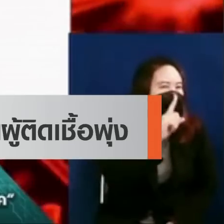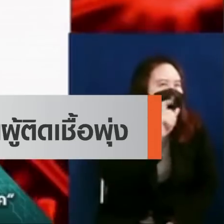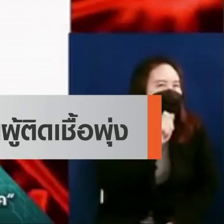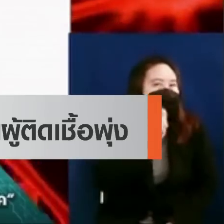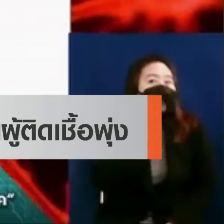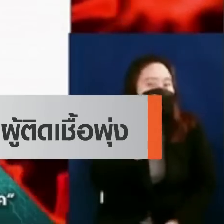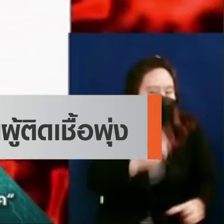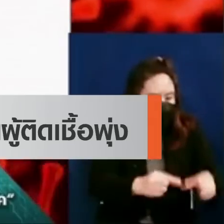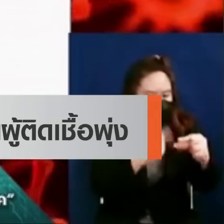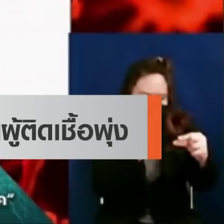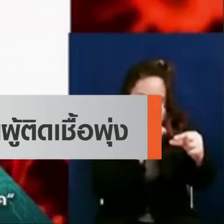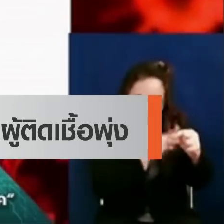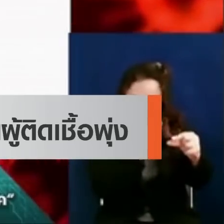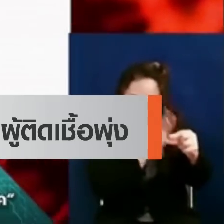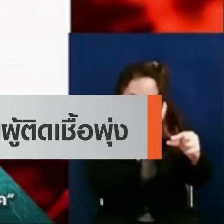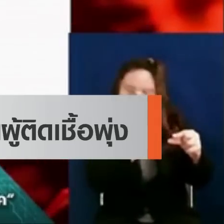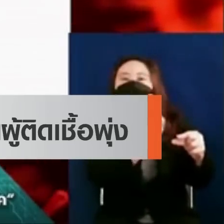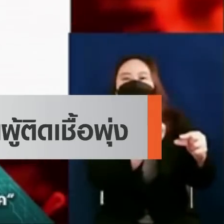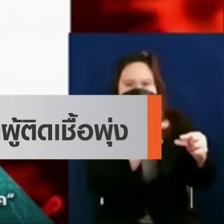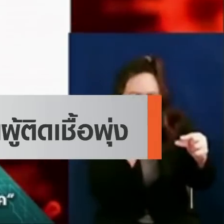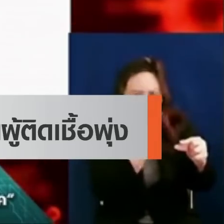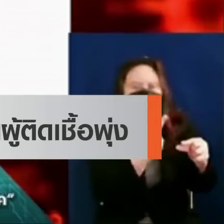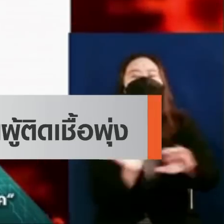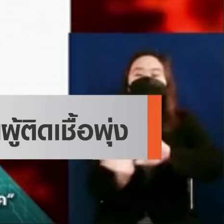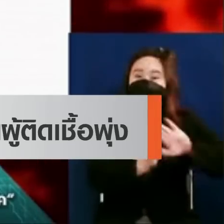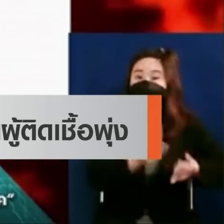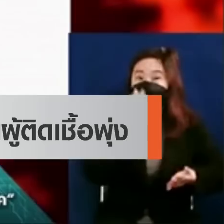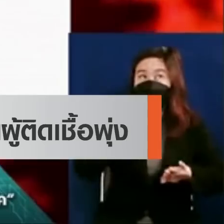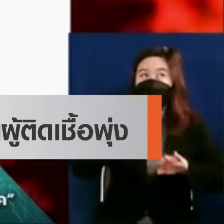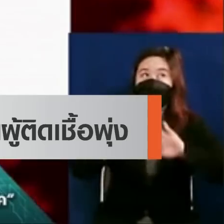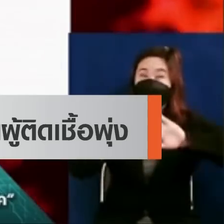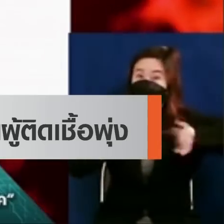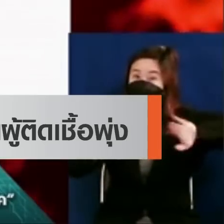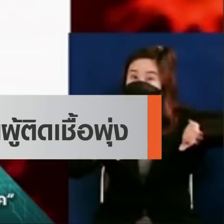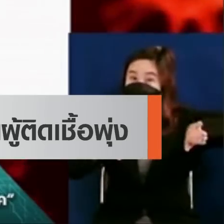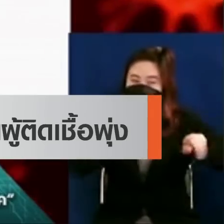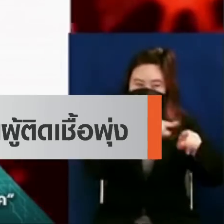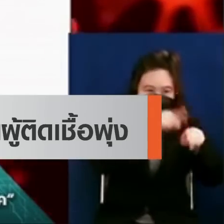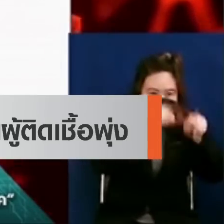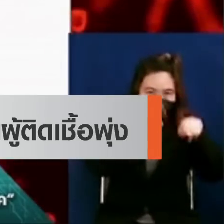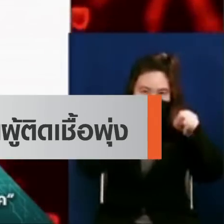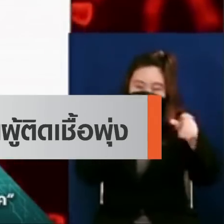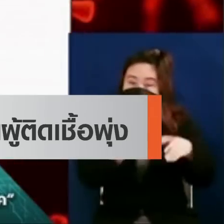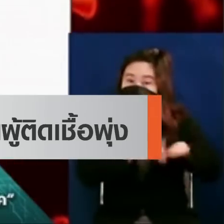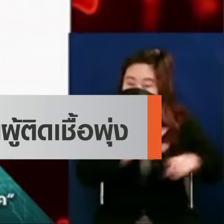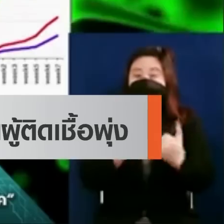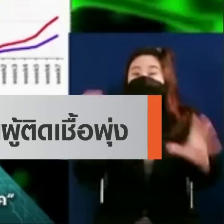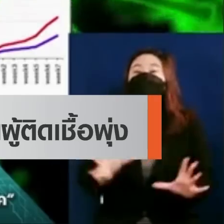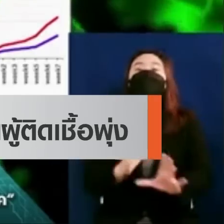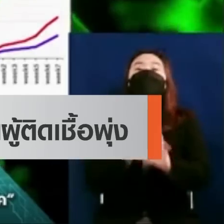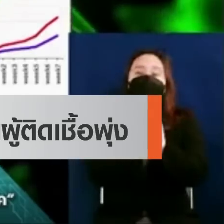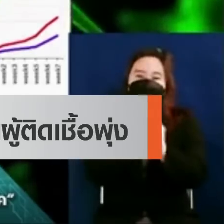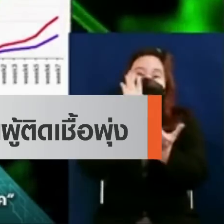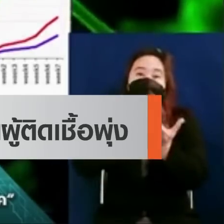านงดร่วมกิจกรรมกลุ่มตามเกณฑ์ต่างๆมาตรการทำงานที่บ้านก็ให้ทำให้ได้ร้อยละ50ถึงร้อยละ80